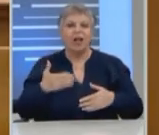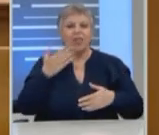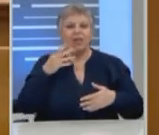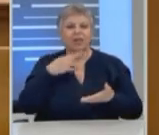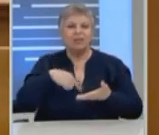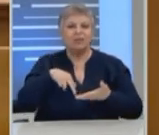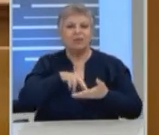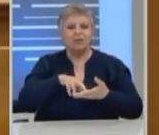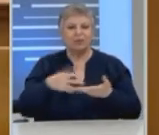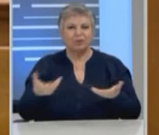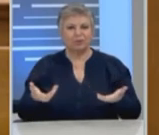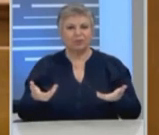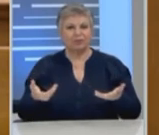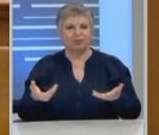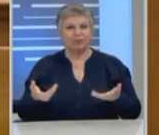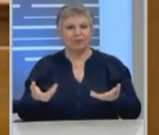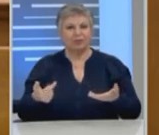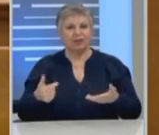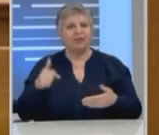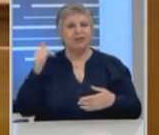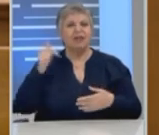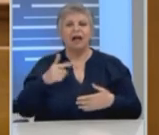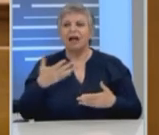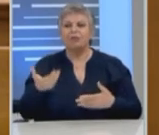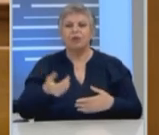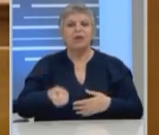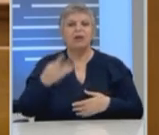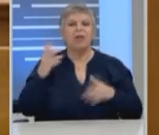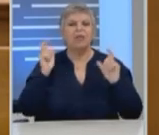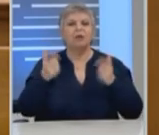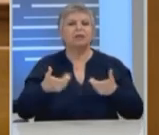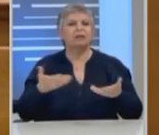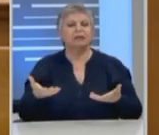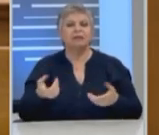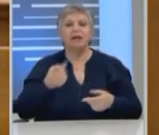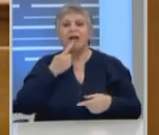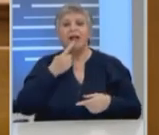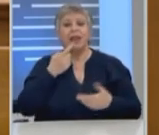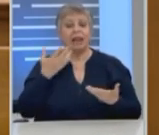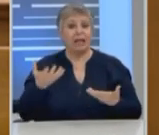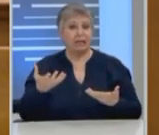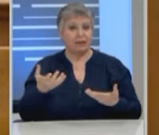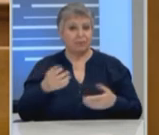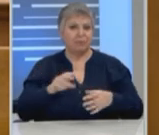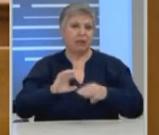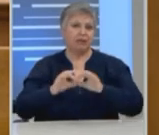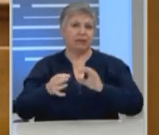Τι είναι το αφήγημα του τετάρτου μνημονίου για τη Νέα Δημοκρατία? Ένα αφήγημα το οποίο,